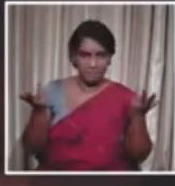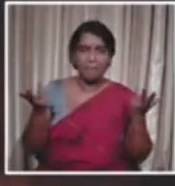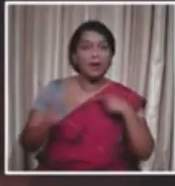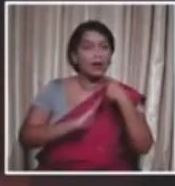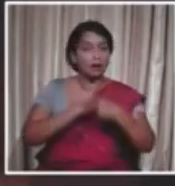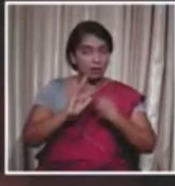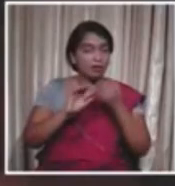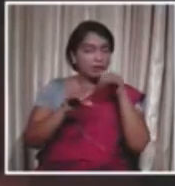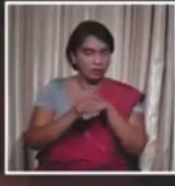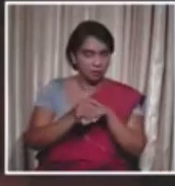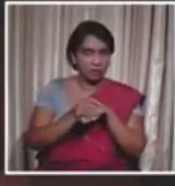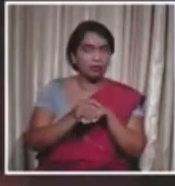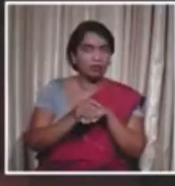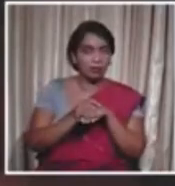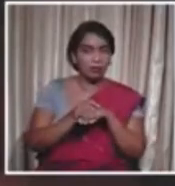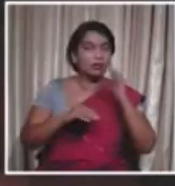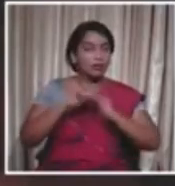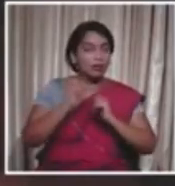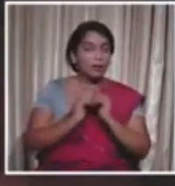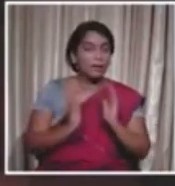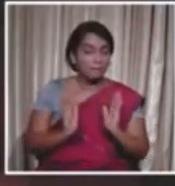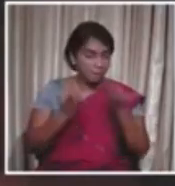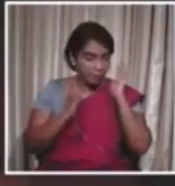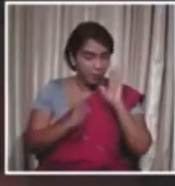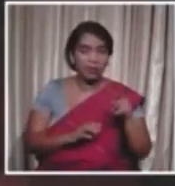රටක් තුල ක්‍රියාත්මක විය යුත්තේ